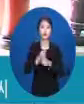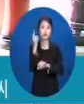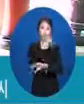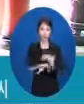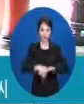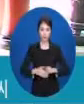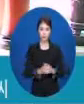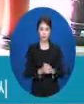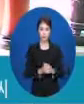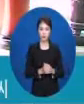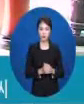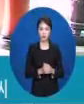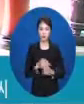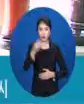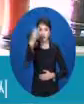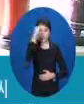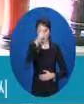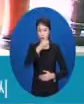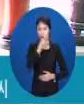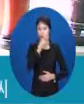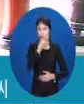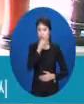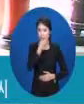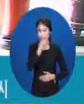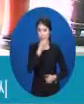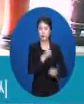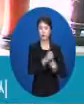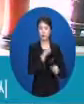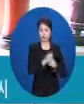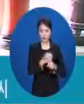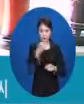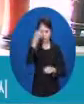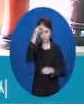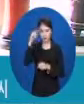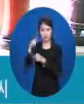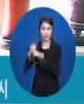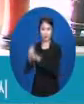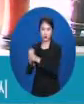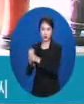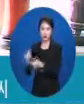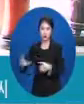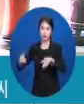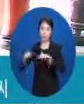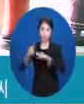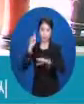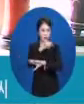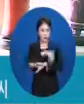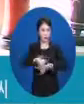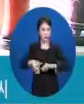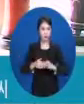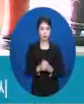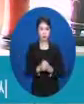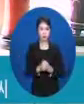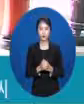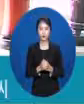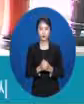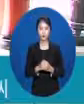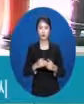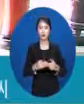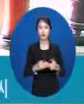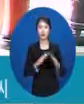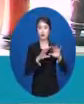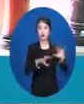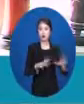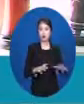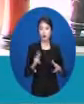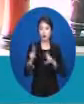LG생활건강 퓨처 일반 단합단지는 고급 기능성 화장품 생산과 기술연구 전략기지로 계약하고 있으며 산업단지 조성과 공장